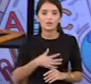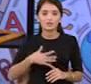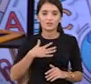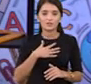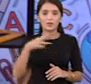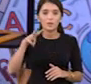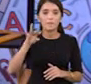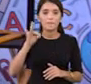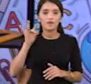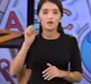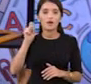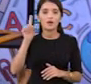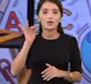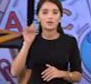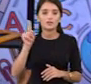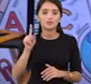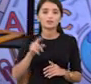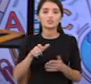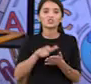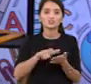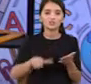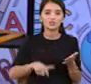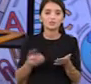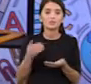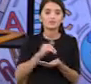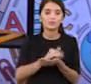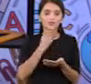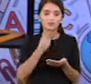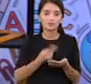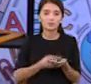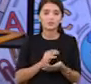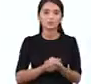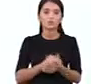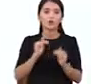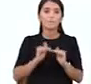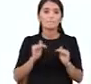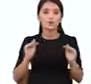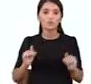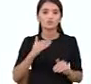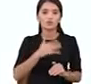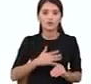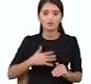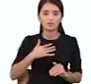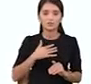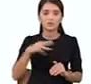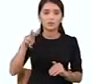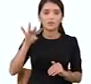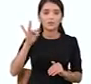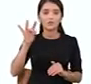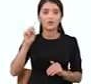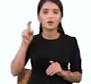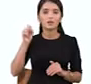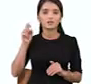hayajoni Miraziz Azamning shu nomli she'ri bilan tanishamiz. Bolajon hayajoni